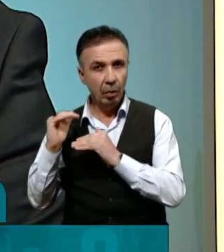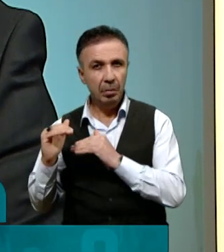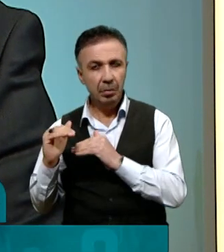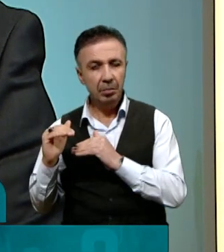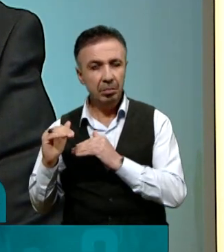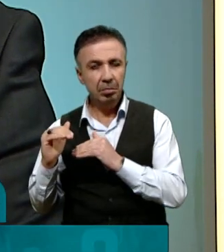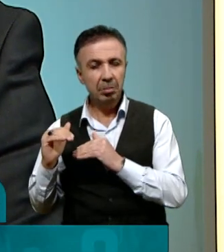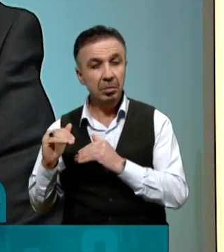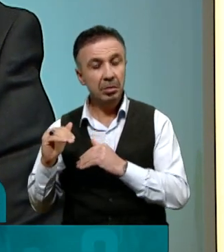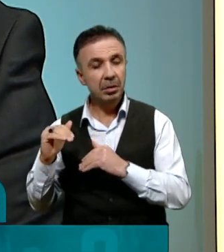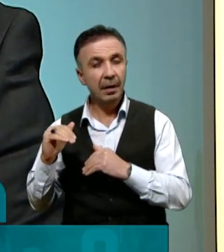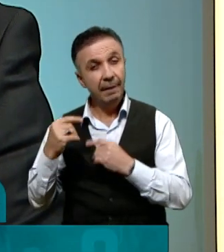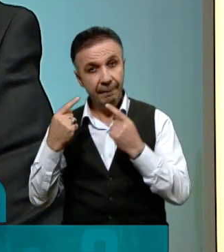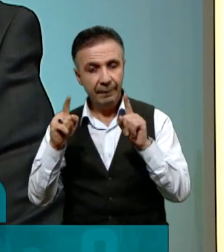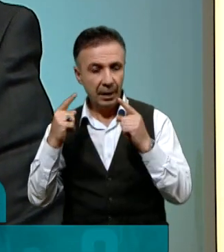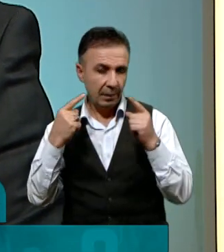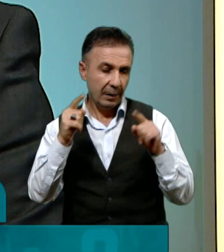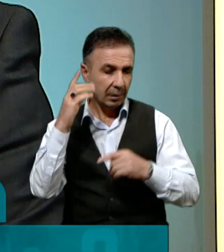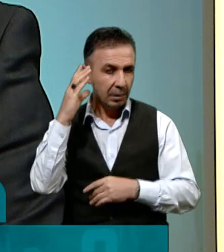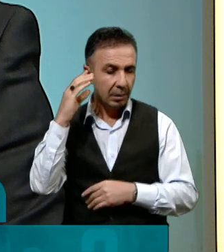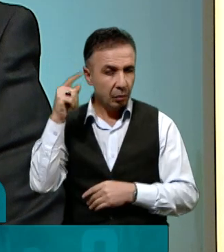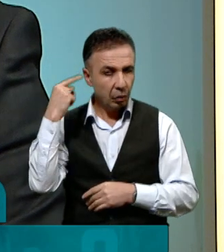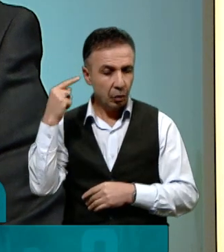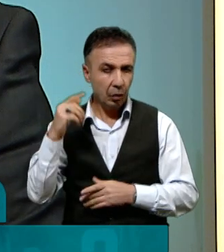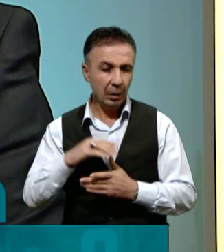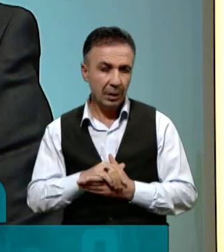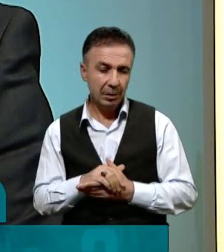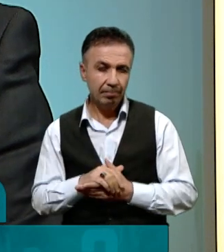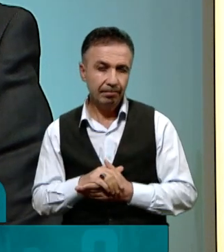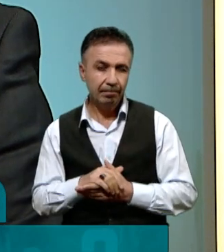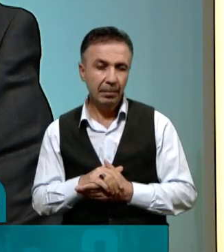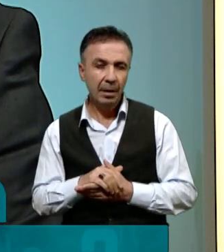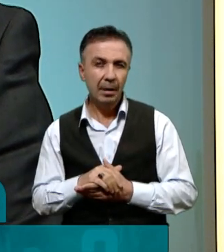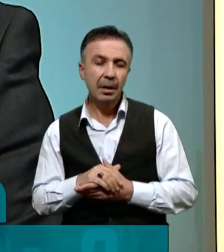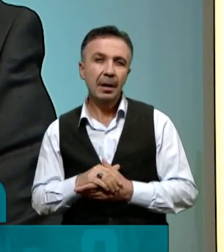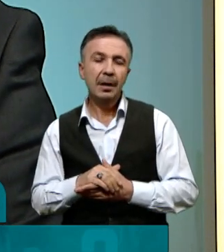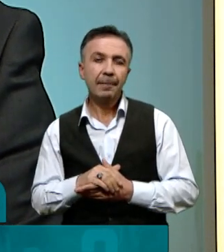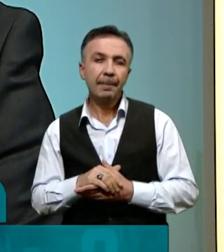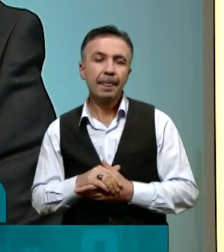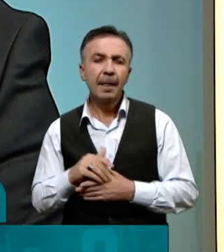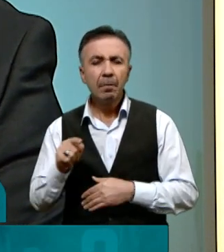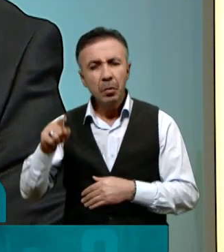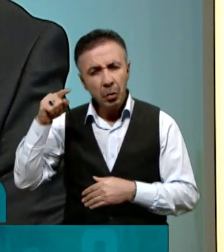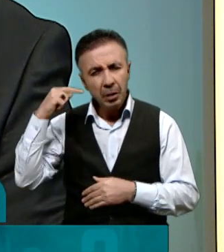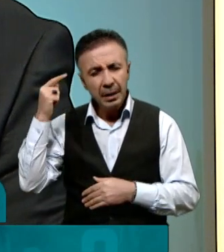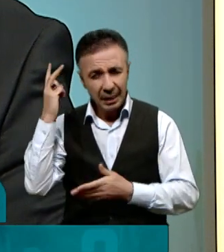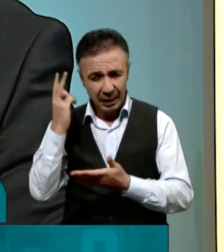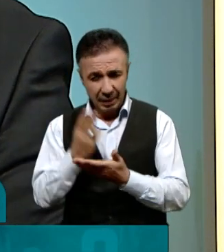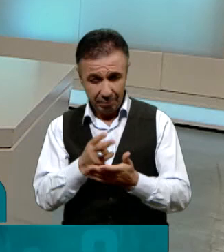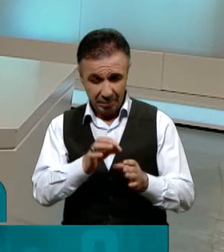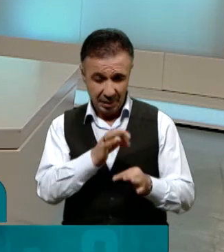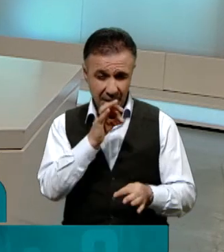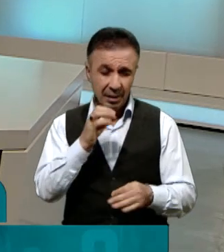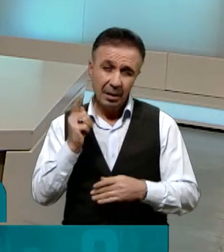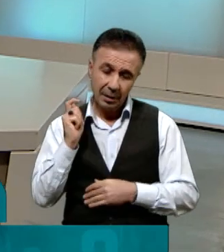noktaya geldiği için de şimdi insanlar zorlanıyor. Peki zor durumda da ne yapmamak lazım? Karşı tarafı bırakmamak lazım. Bu niyetle bir kişiye